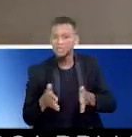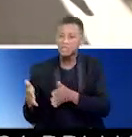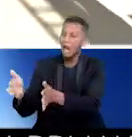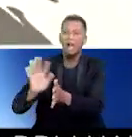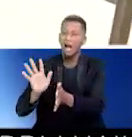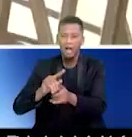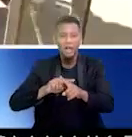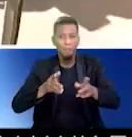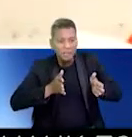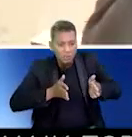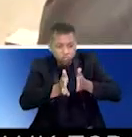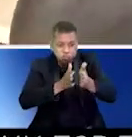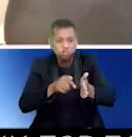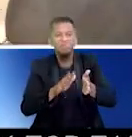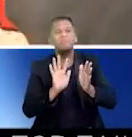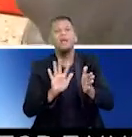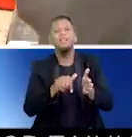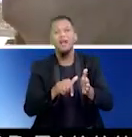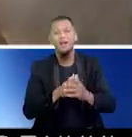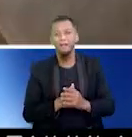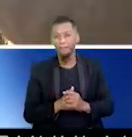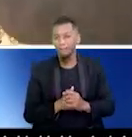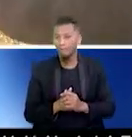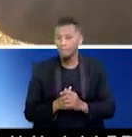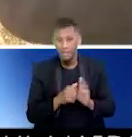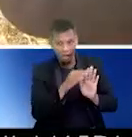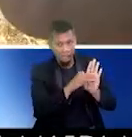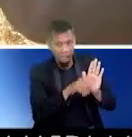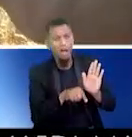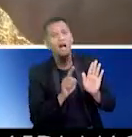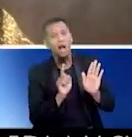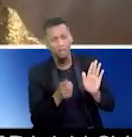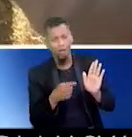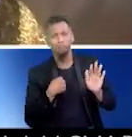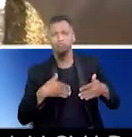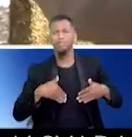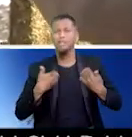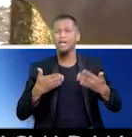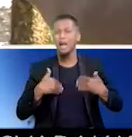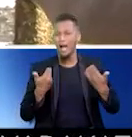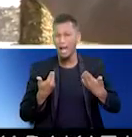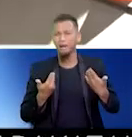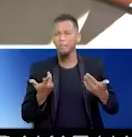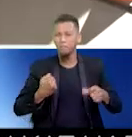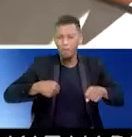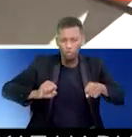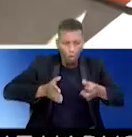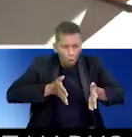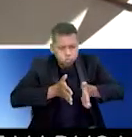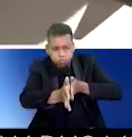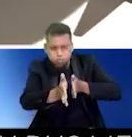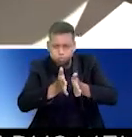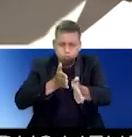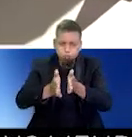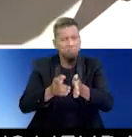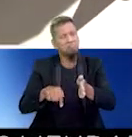sangat bahaya ya. Dengan adanya acara ini ya, jadi para rider di sini pada safety, pada